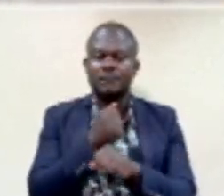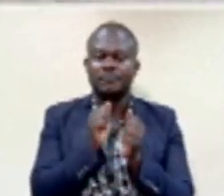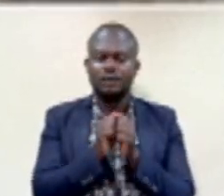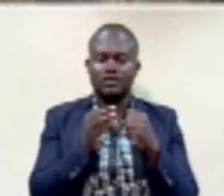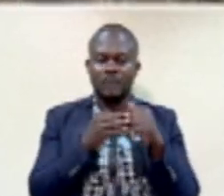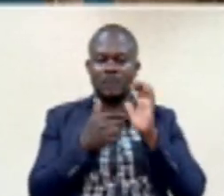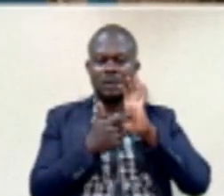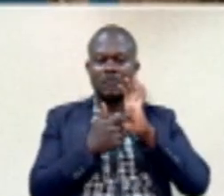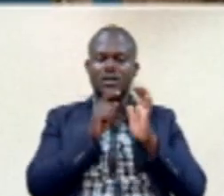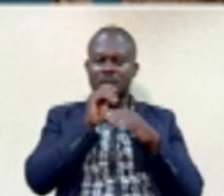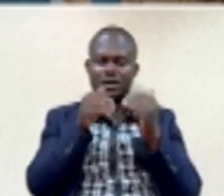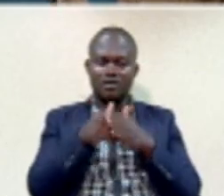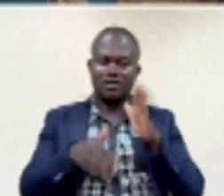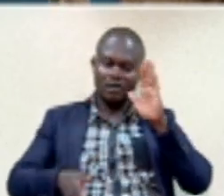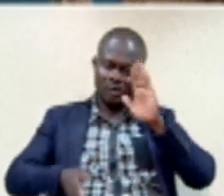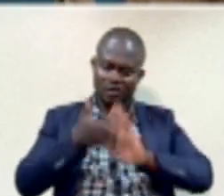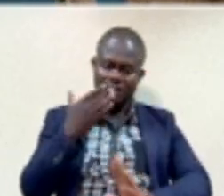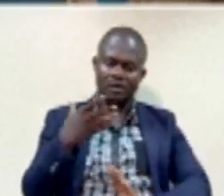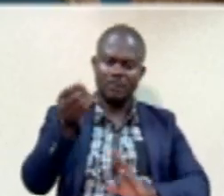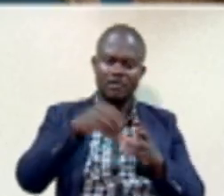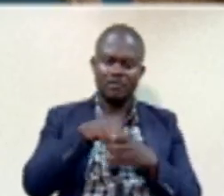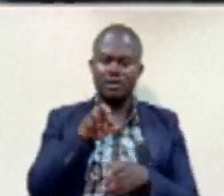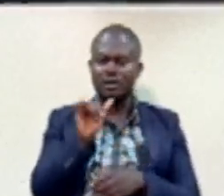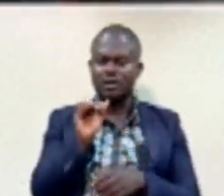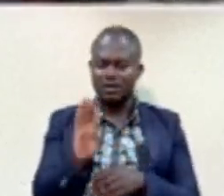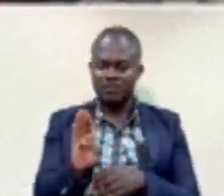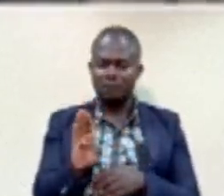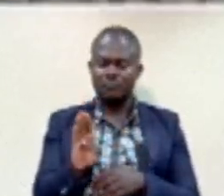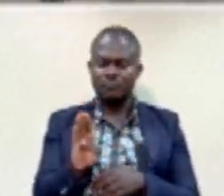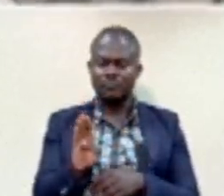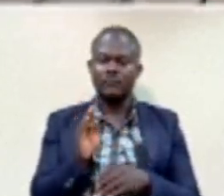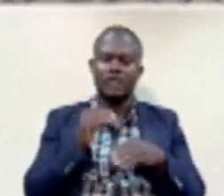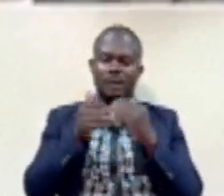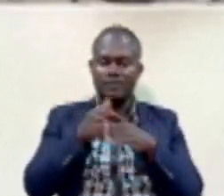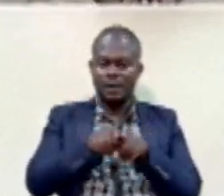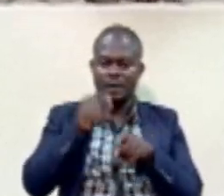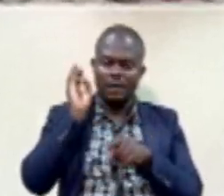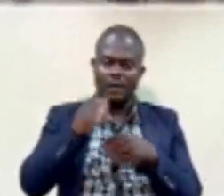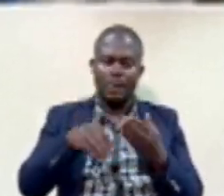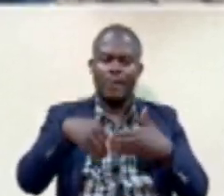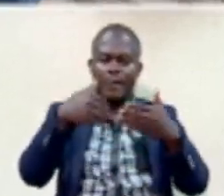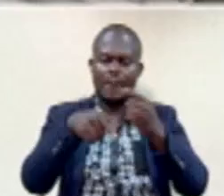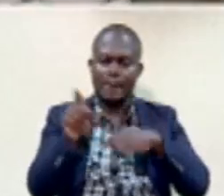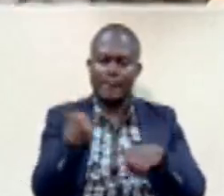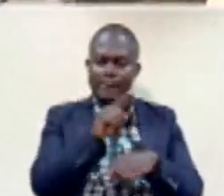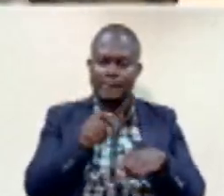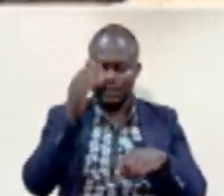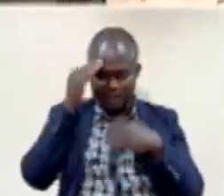Umunani beretswe itangazamakuru bahise bashyikirizwa urwego rw'igihugu rw'ubugenzacyaha RIB narwo rukazabashyikiriza